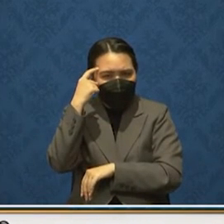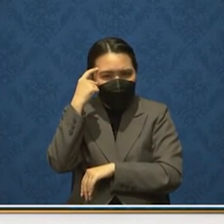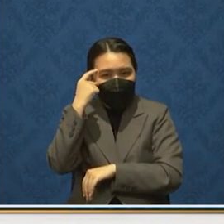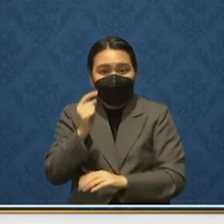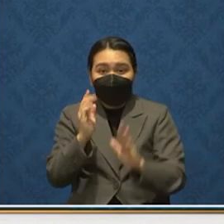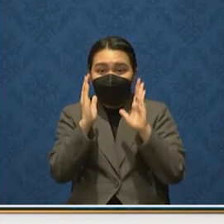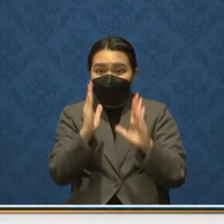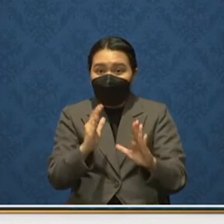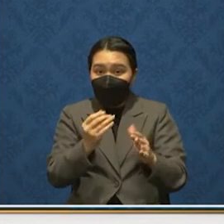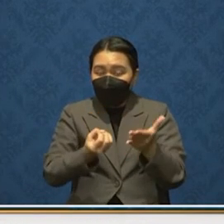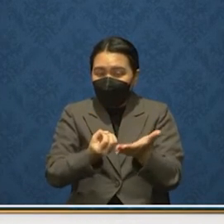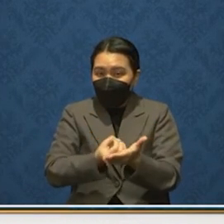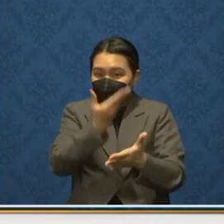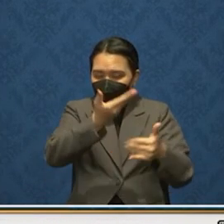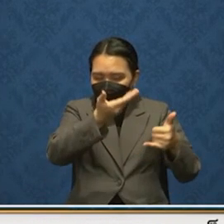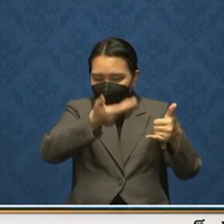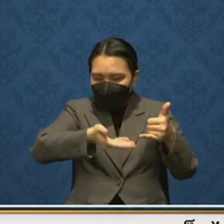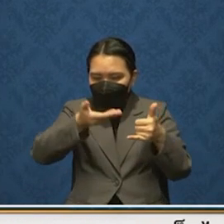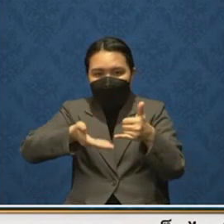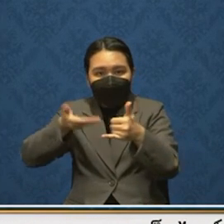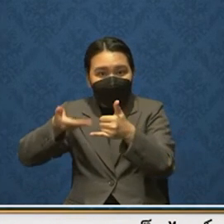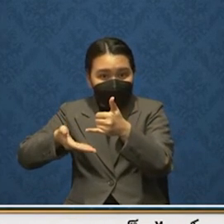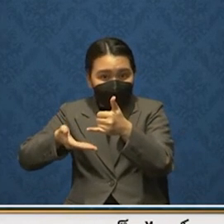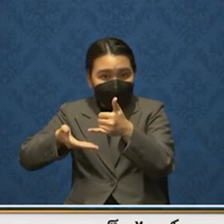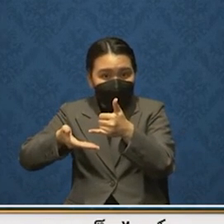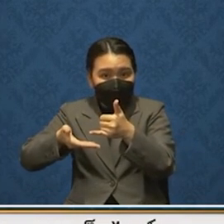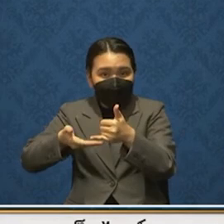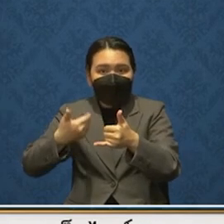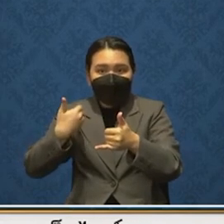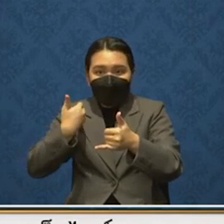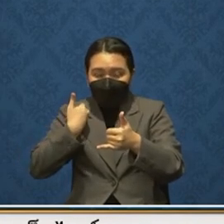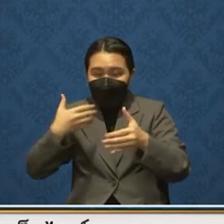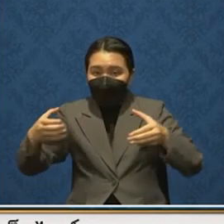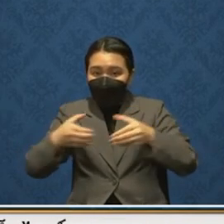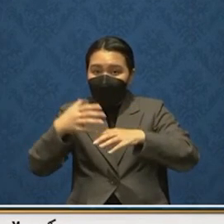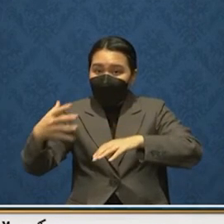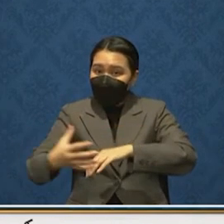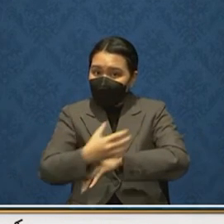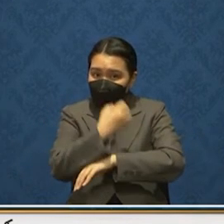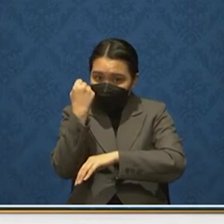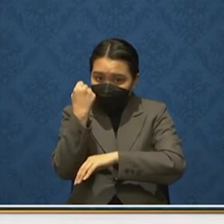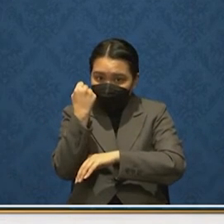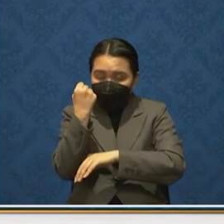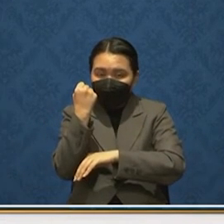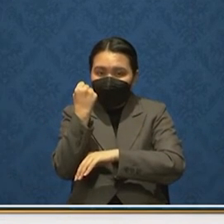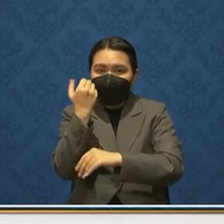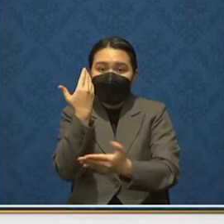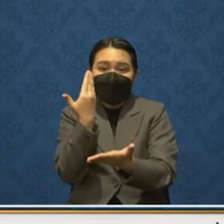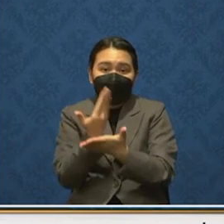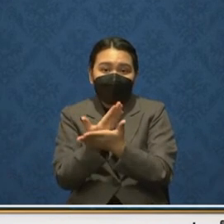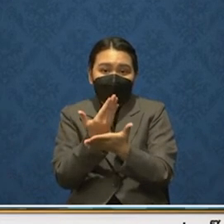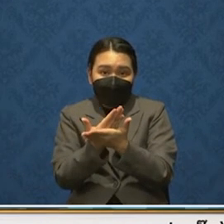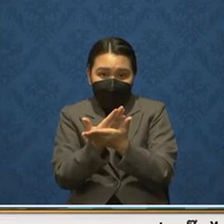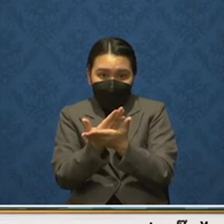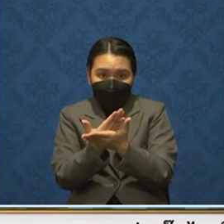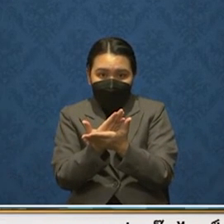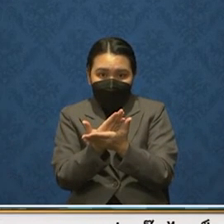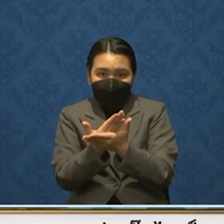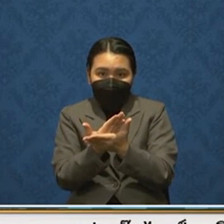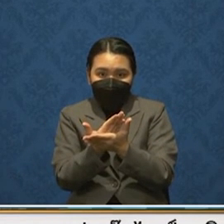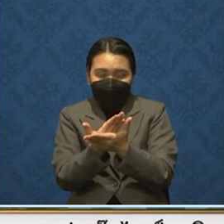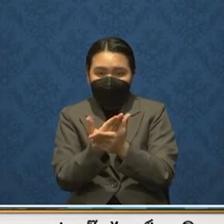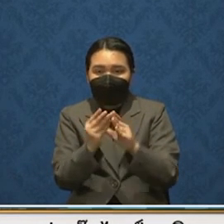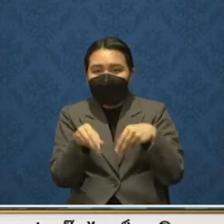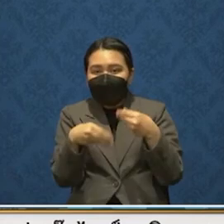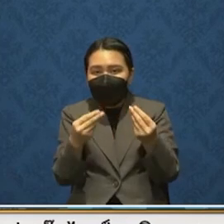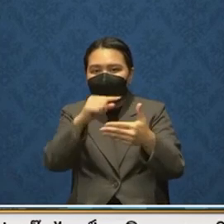ามาหาเจธิ์าก็สรรุนภัการเมืองให้เอาเงินไปลงเลอกตั้ง